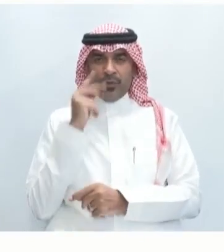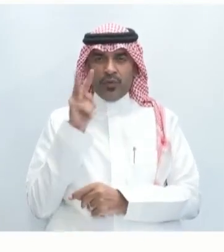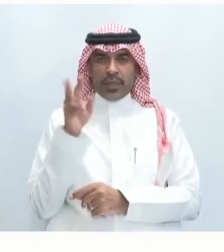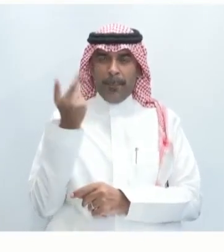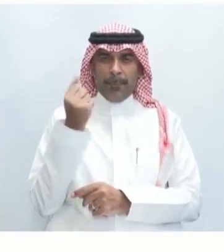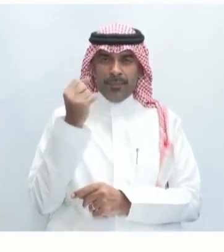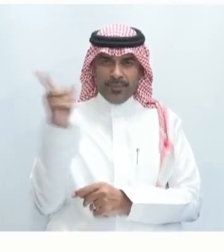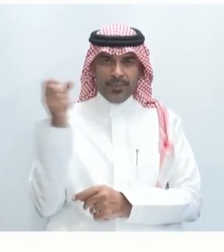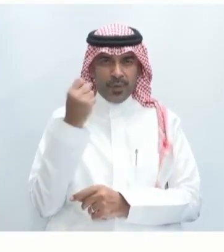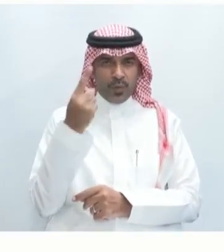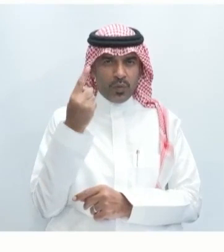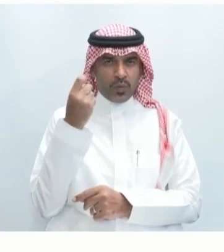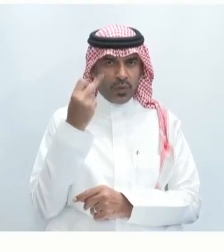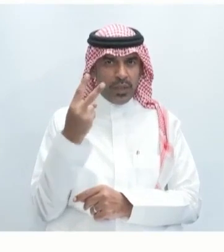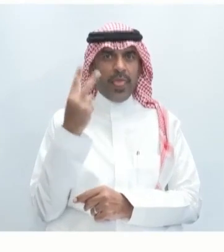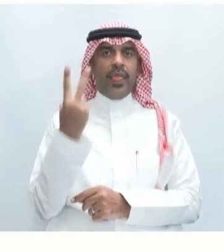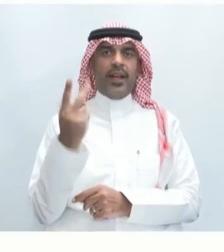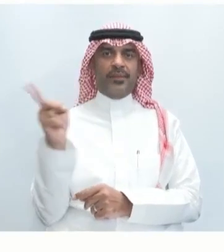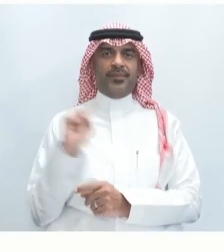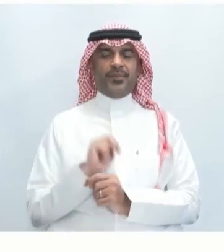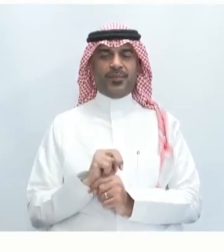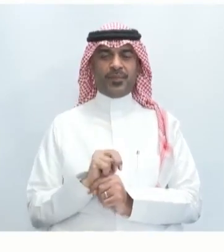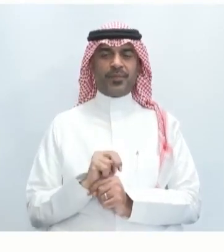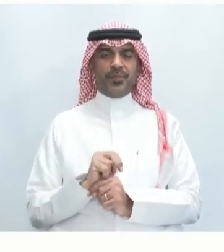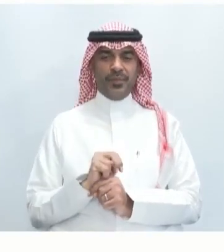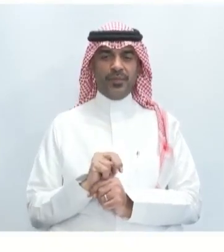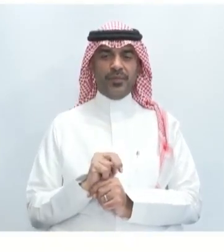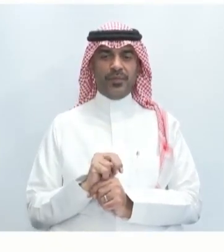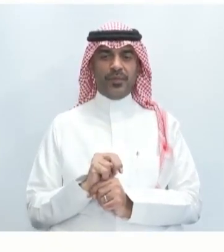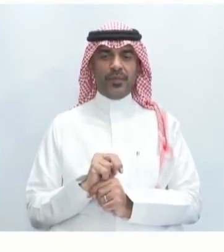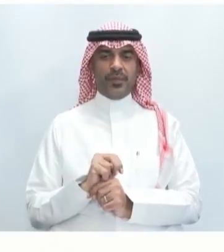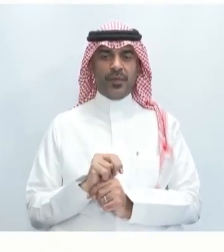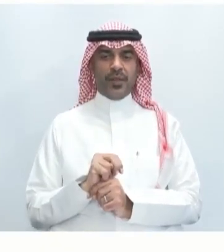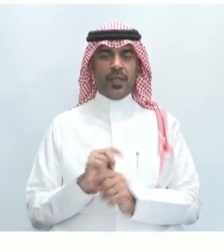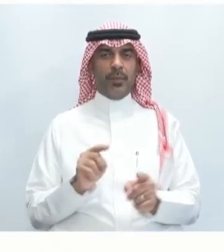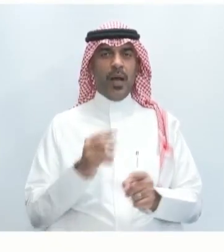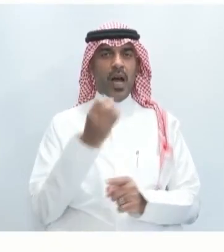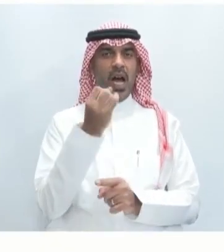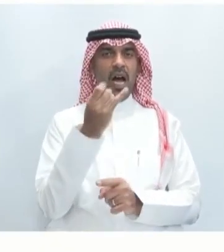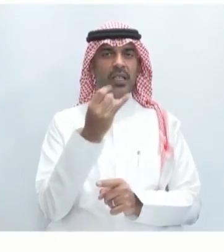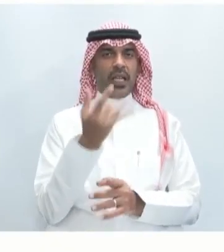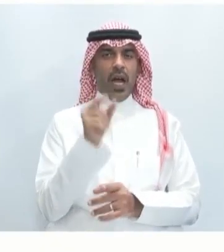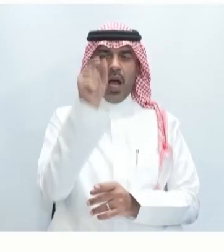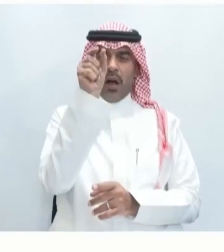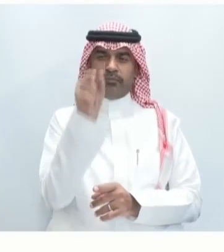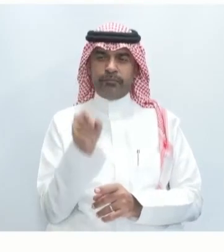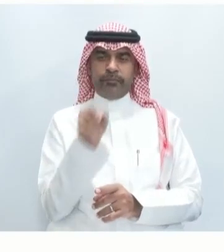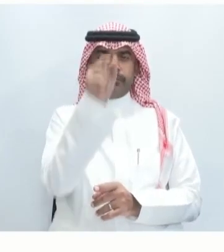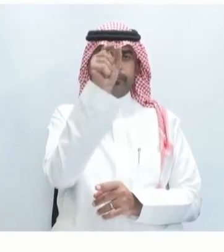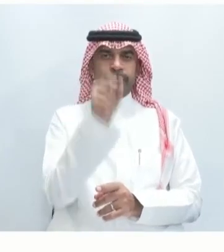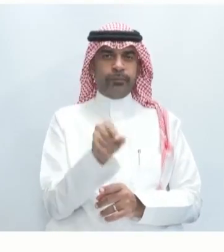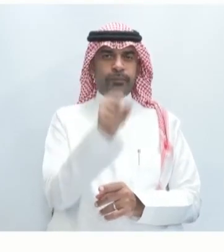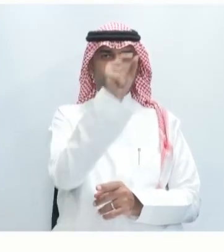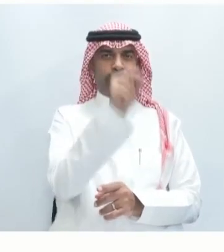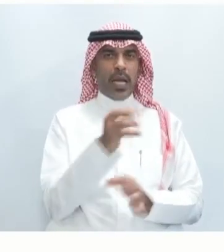الاحاد ابنائي بناتي اثنان بارك الله فيكم اذن الاحاد هنا اثنان طيب كم لدينا من عمود من